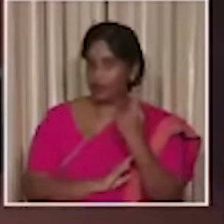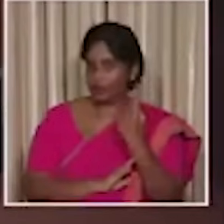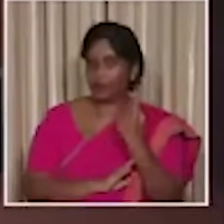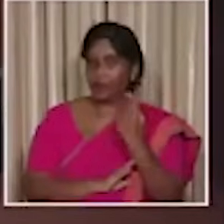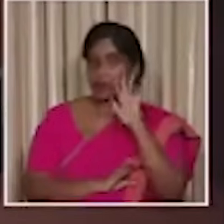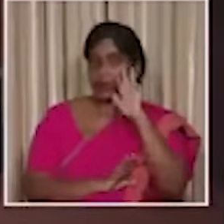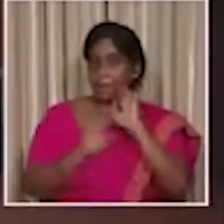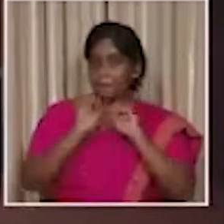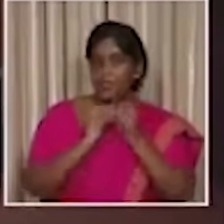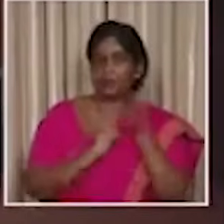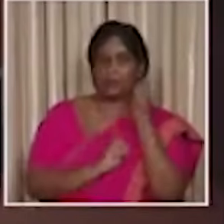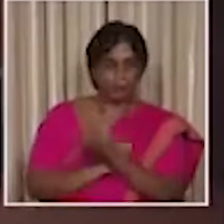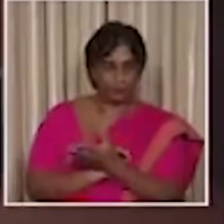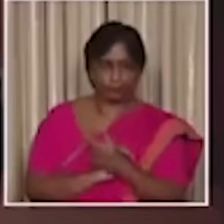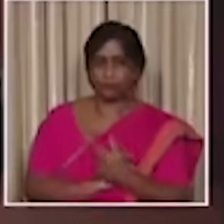9% තමයි ගෙවලා